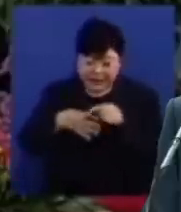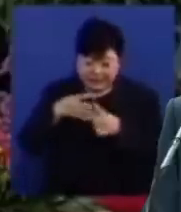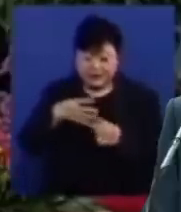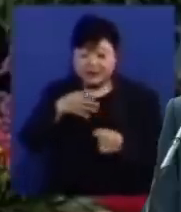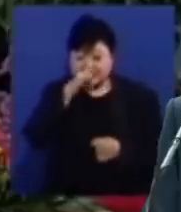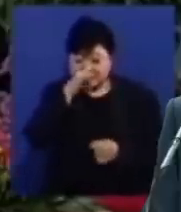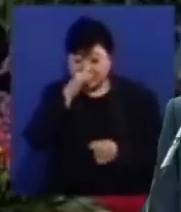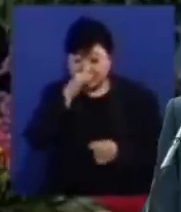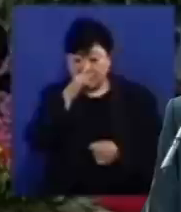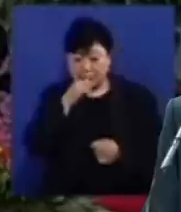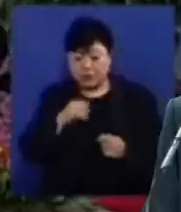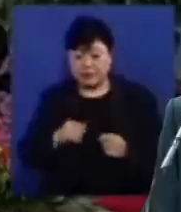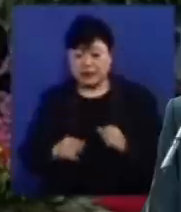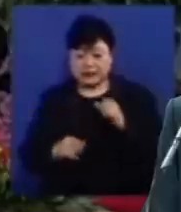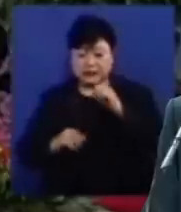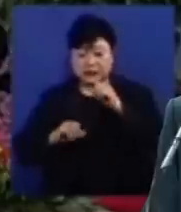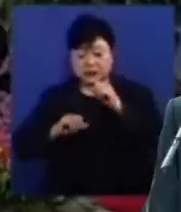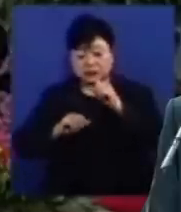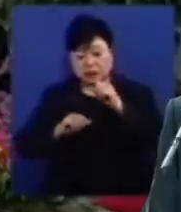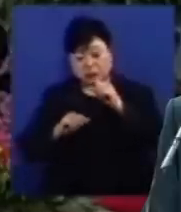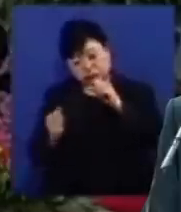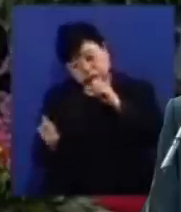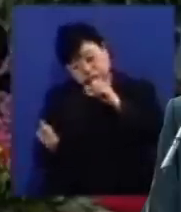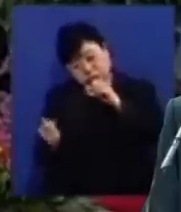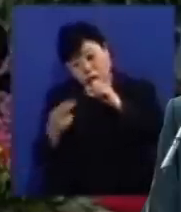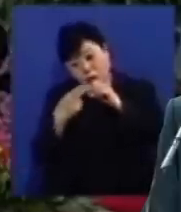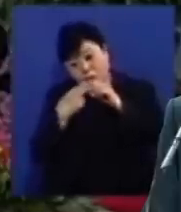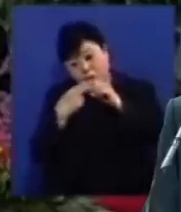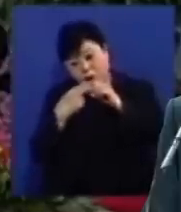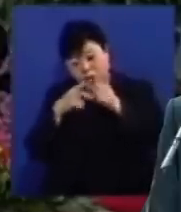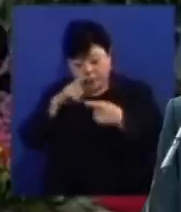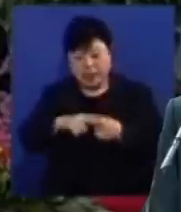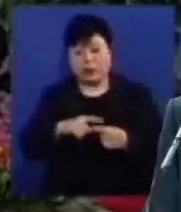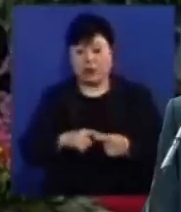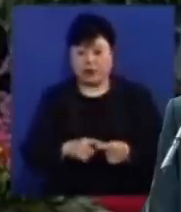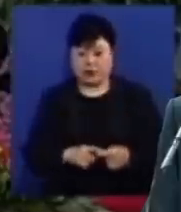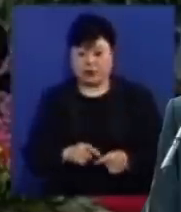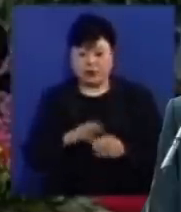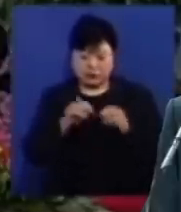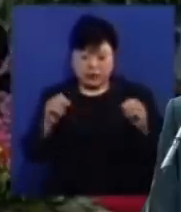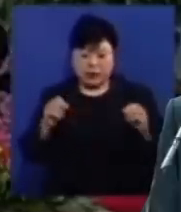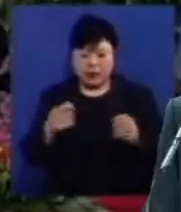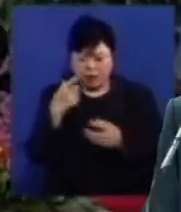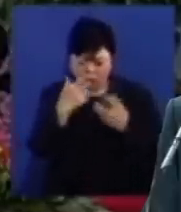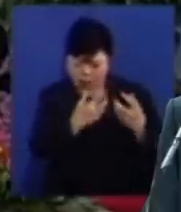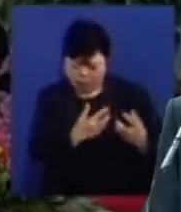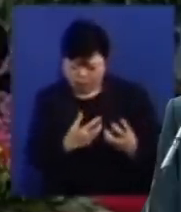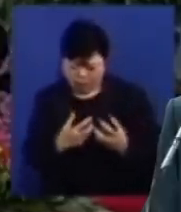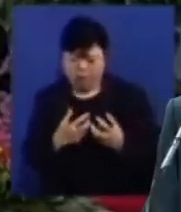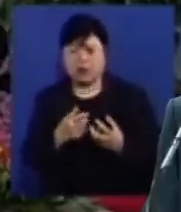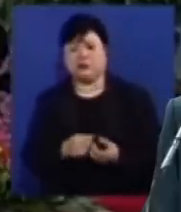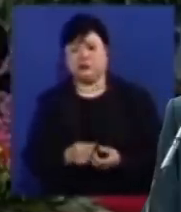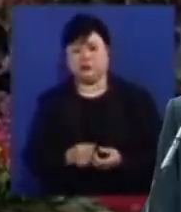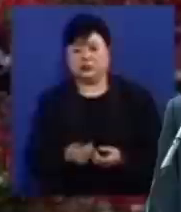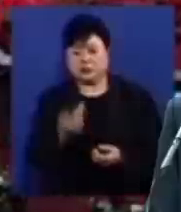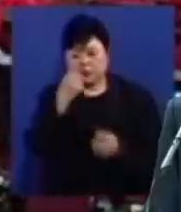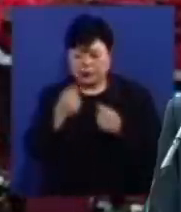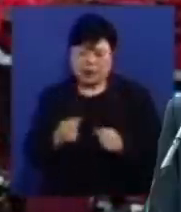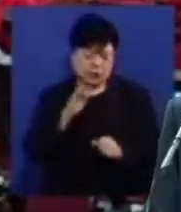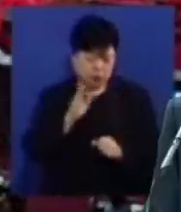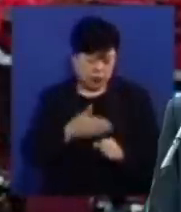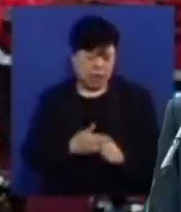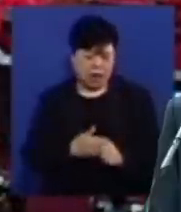않고 딱 서서 돌아간다면 온 땅이 얼어붙어 그 어떤 생명체도 살아남을